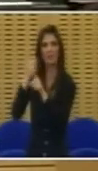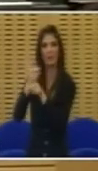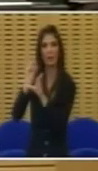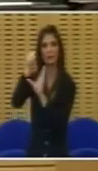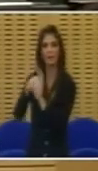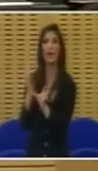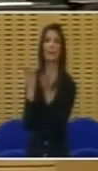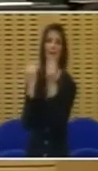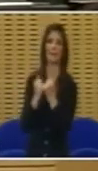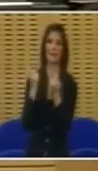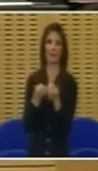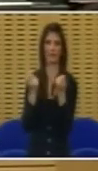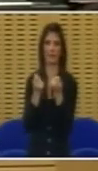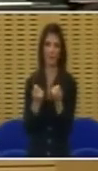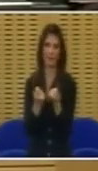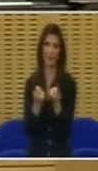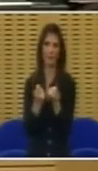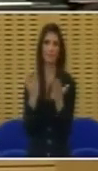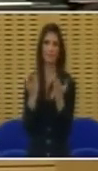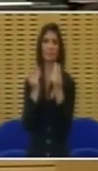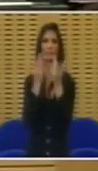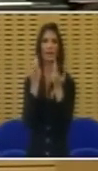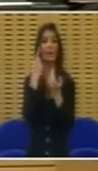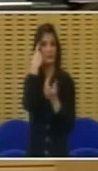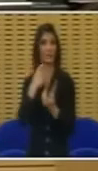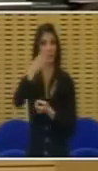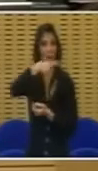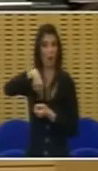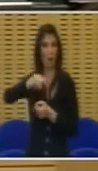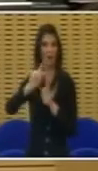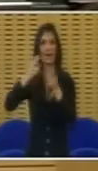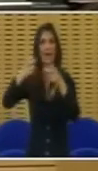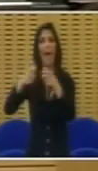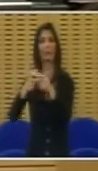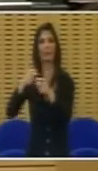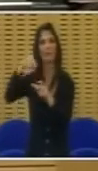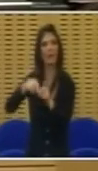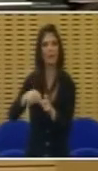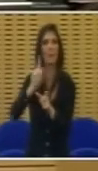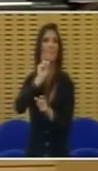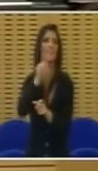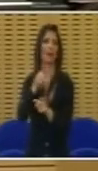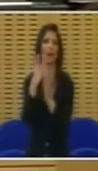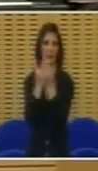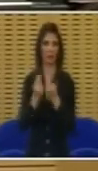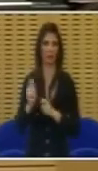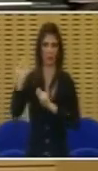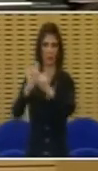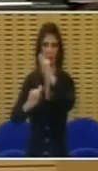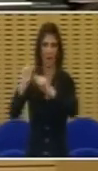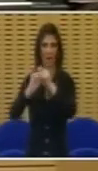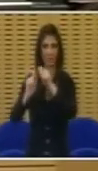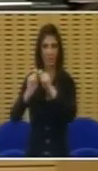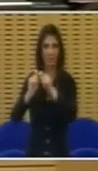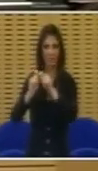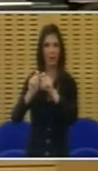η αδιαμφισβήτητα παράνομη σύστασή της, για μέρες ολόκληρες, επικαλεί το ανύπαρκτη γνωμάτευση